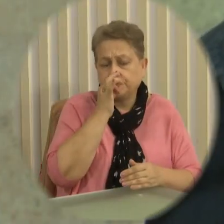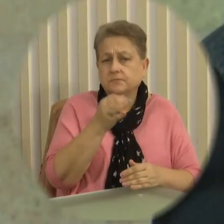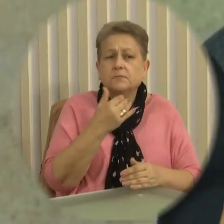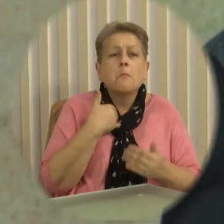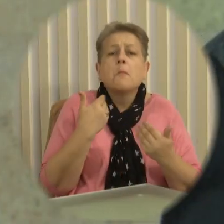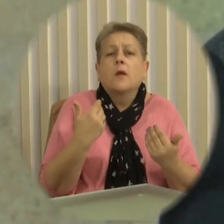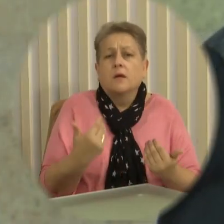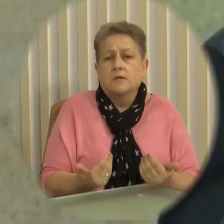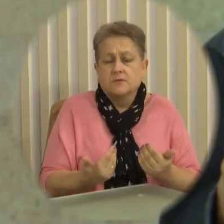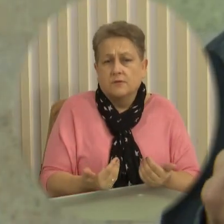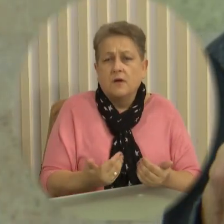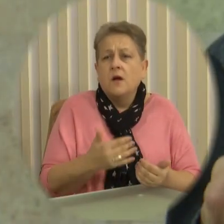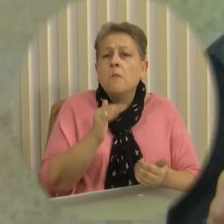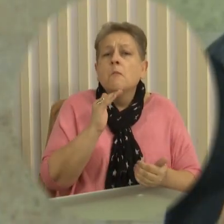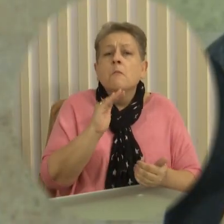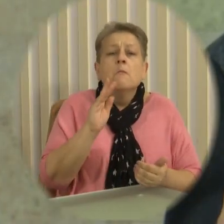մենք այսօր